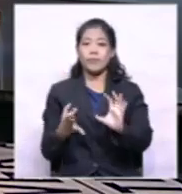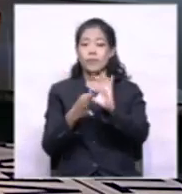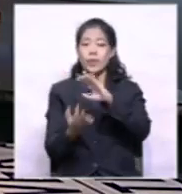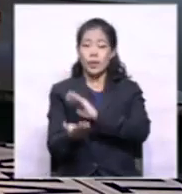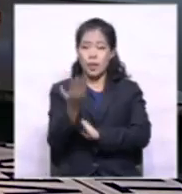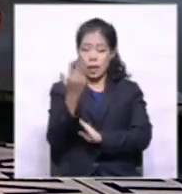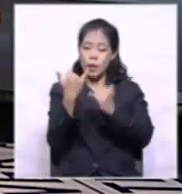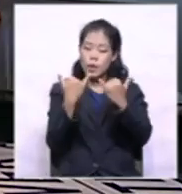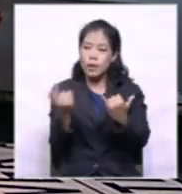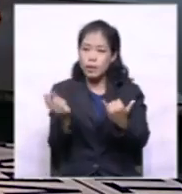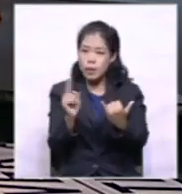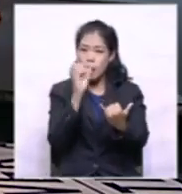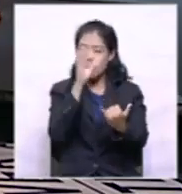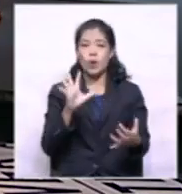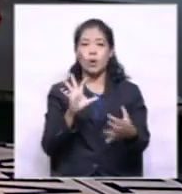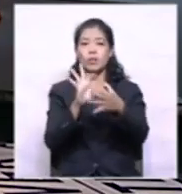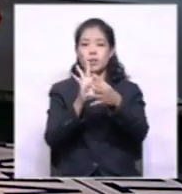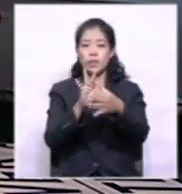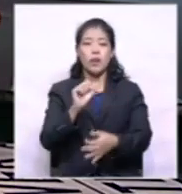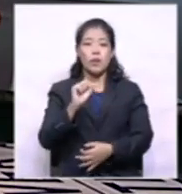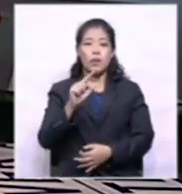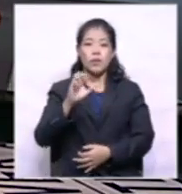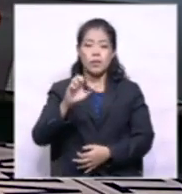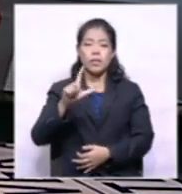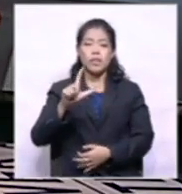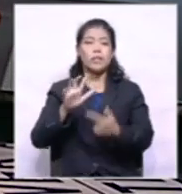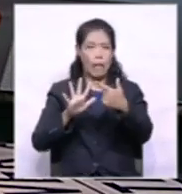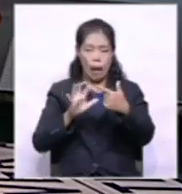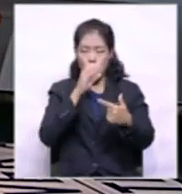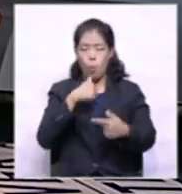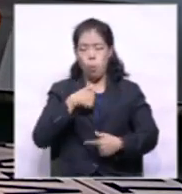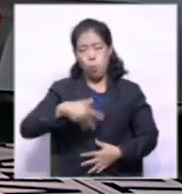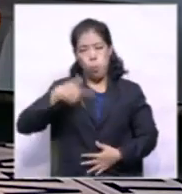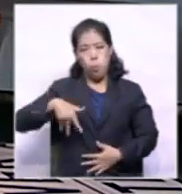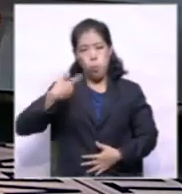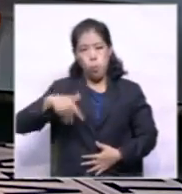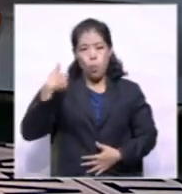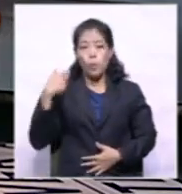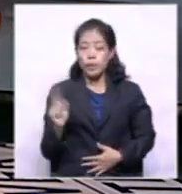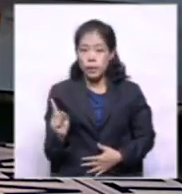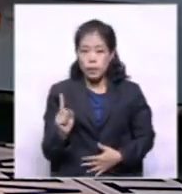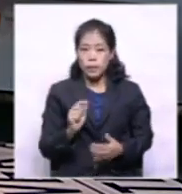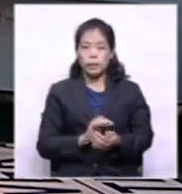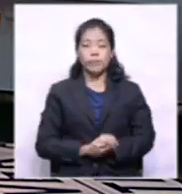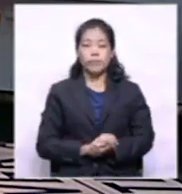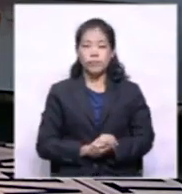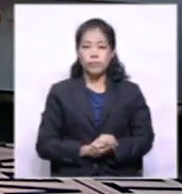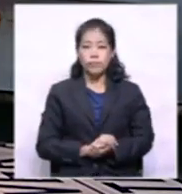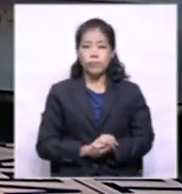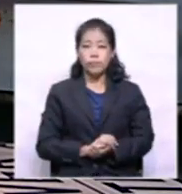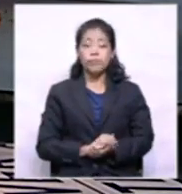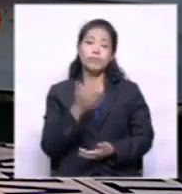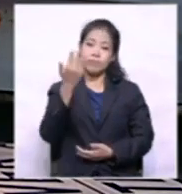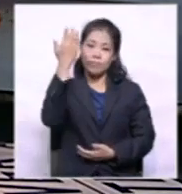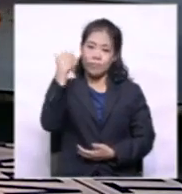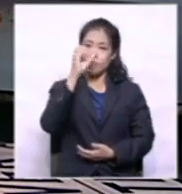ในวันที่คุณศิระเจนจาคะลุกเป็นไฟจริง ๆแต่บนกระสุนตก นะที่ทำเนียบรัฐบ